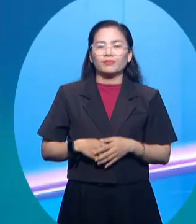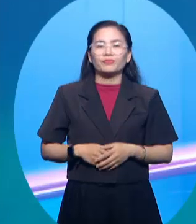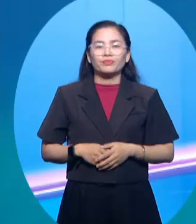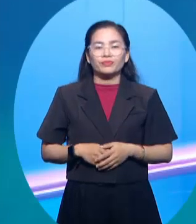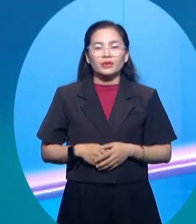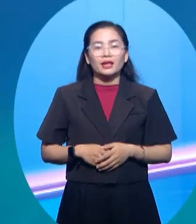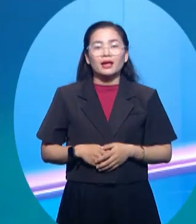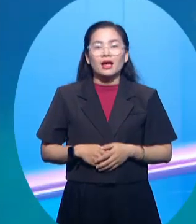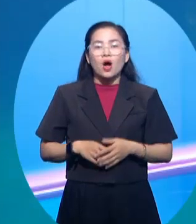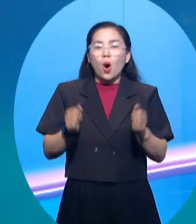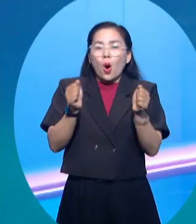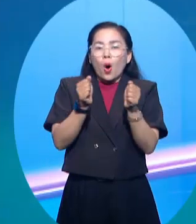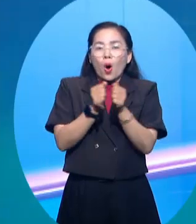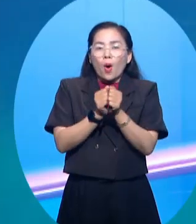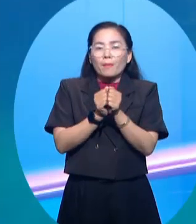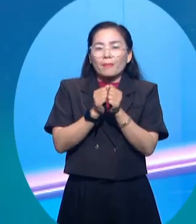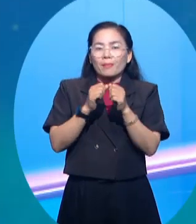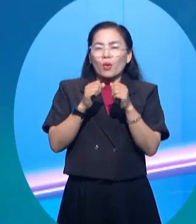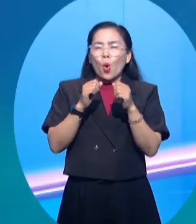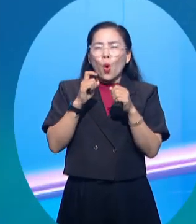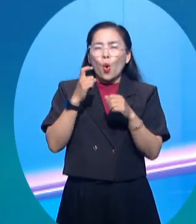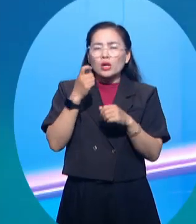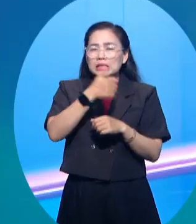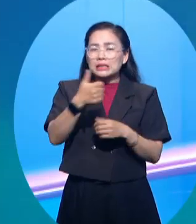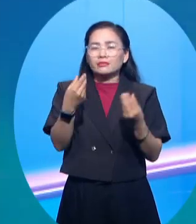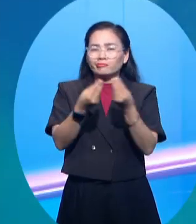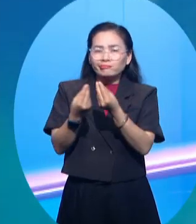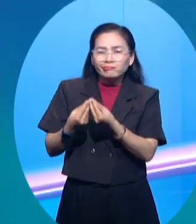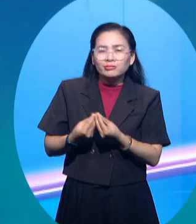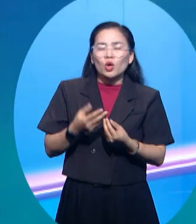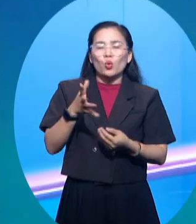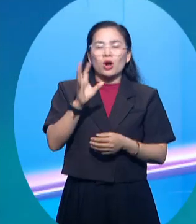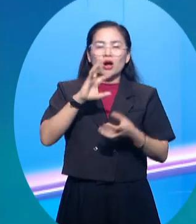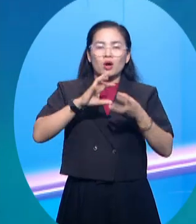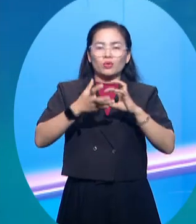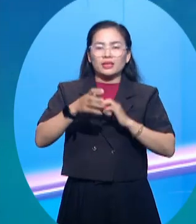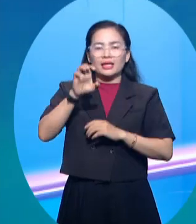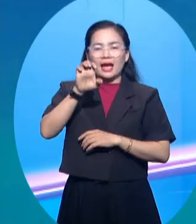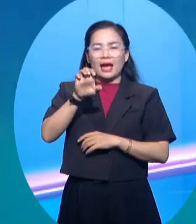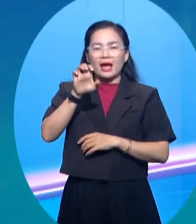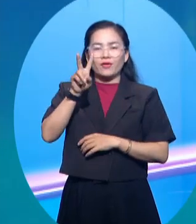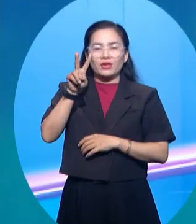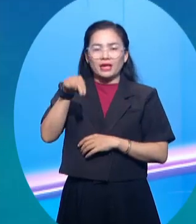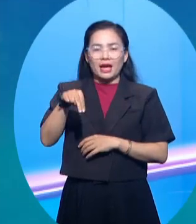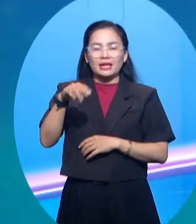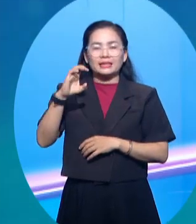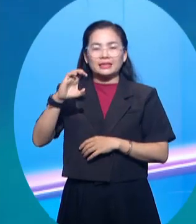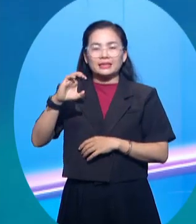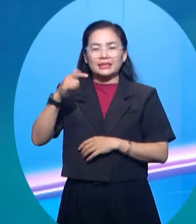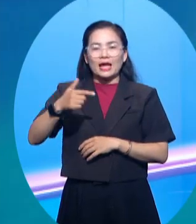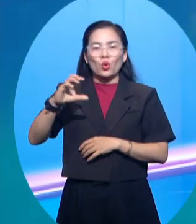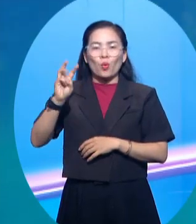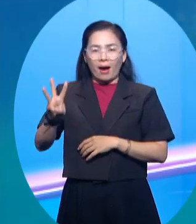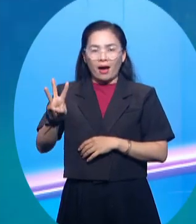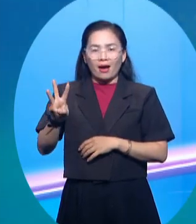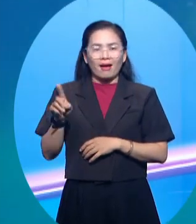tại kỳ họp Đại hội đồng của đông thường niên năm 2024 của tổng công ty phát điện ba EVN genen coba máy chứng khoán pgv đơn vị đã đặt